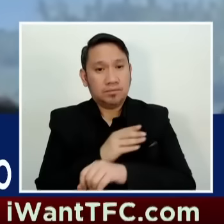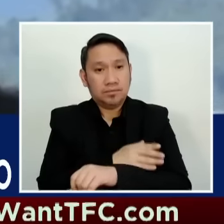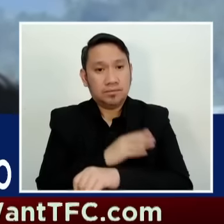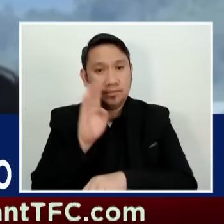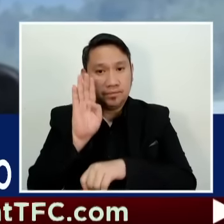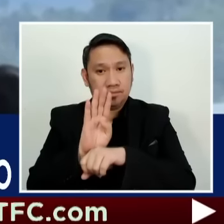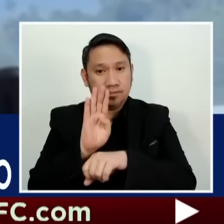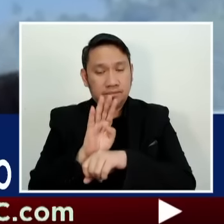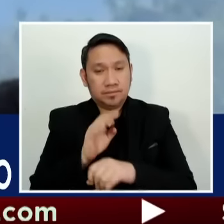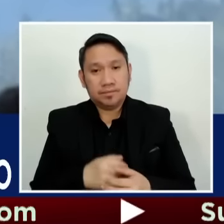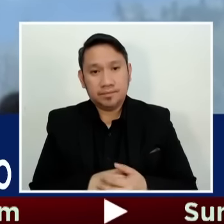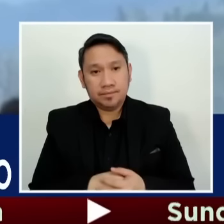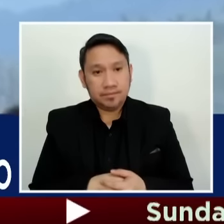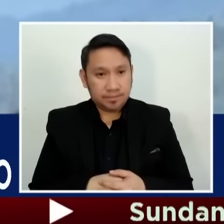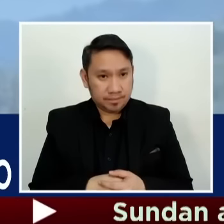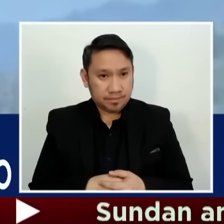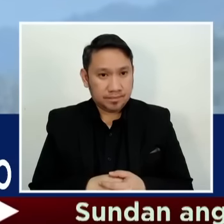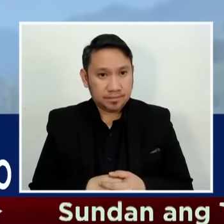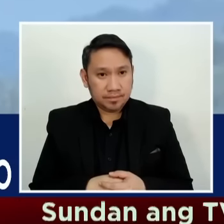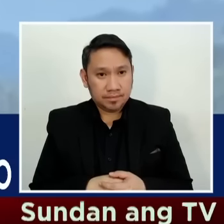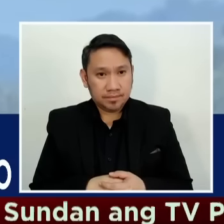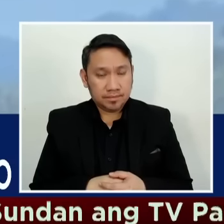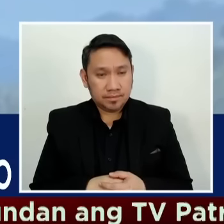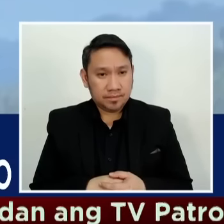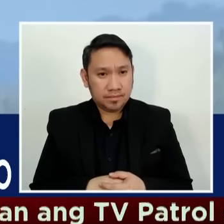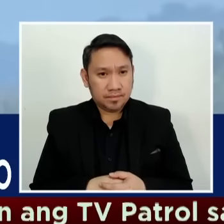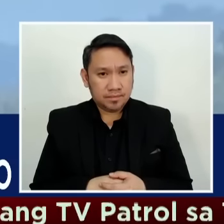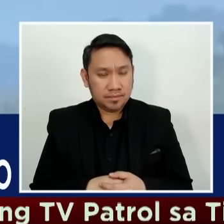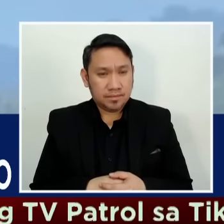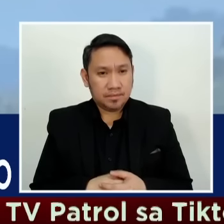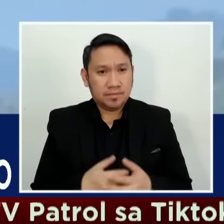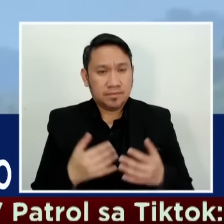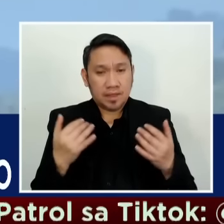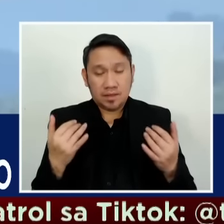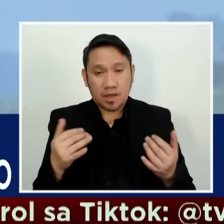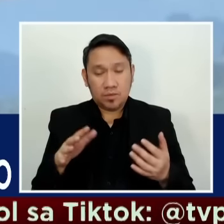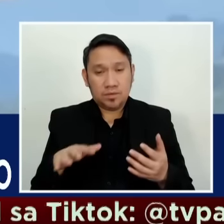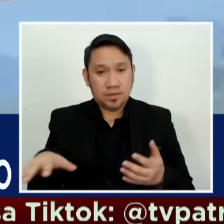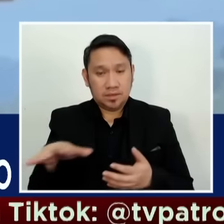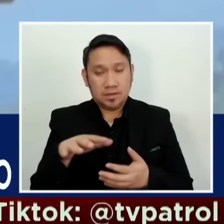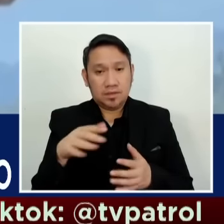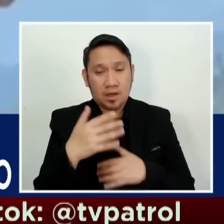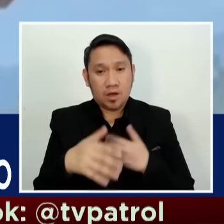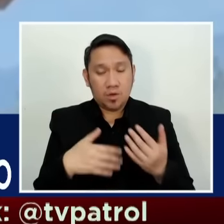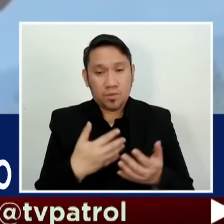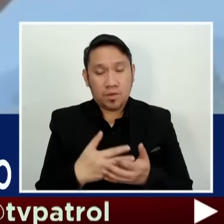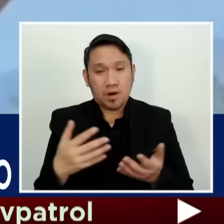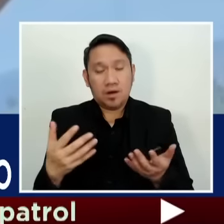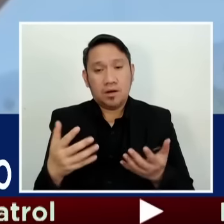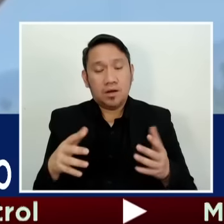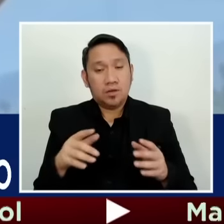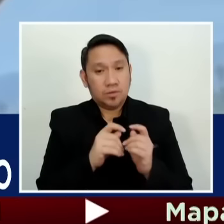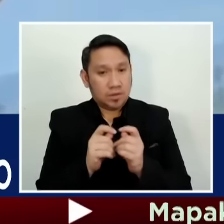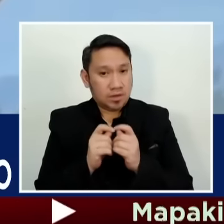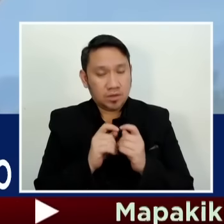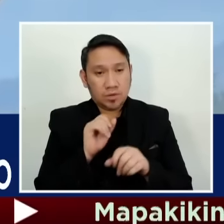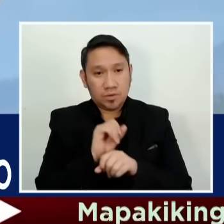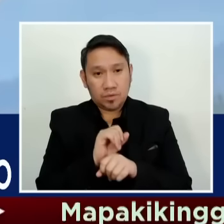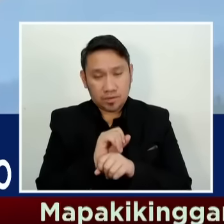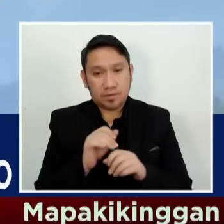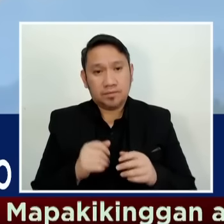prosperity. This achievement reflects our collective strength and manifests our continuing